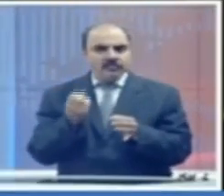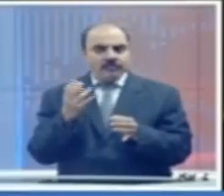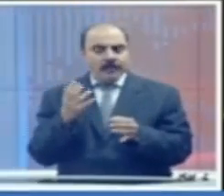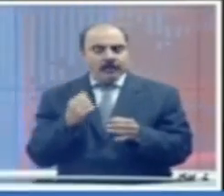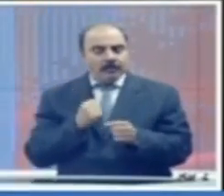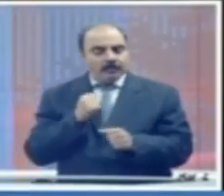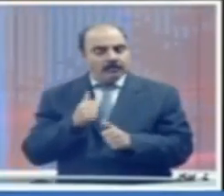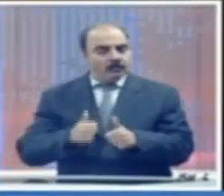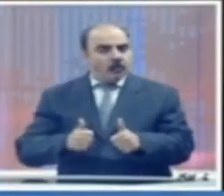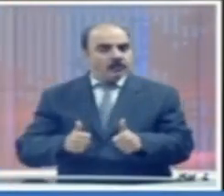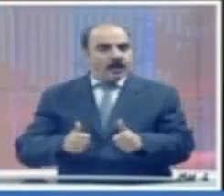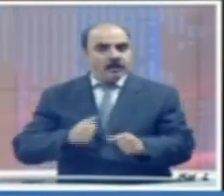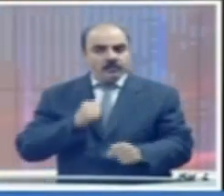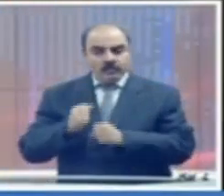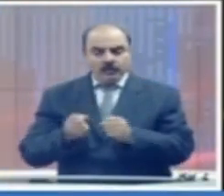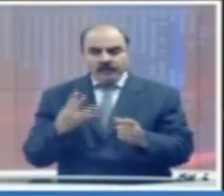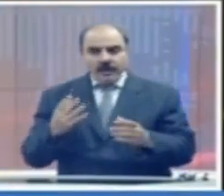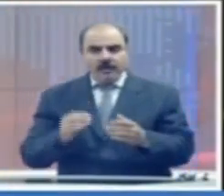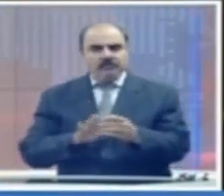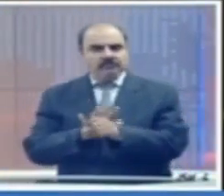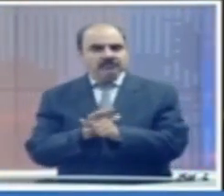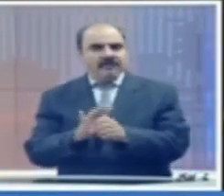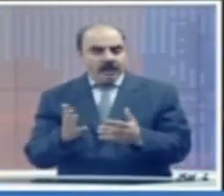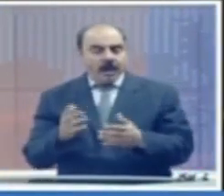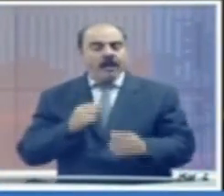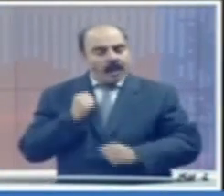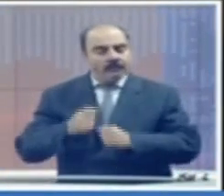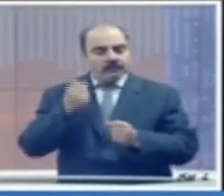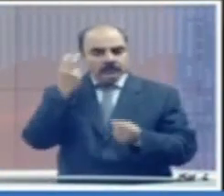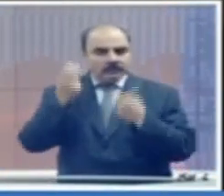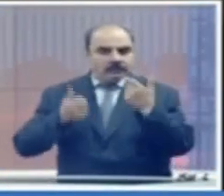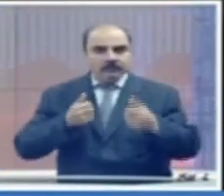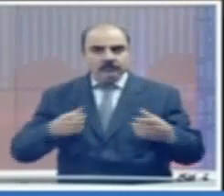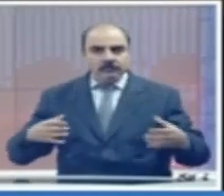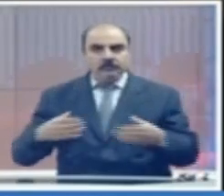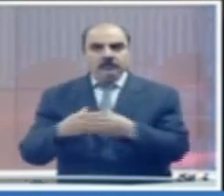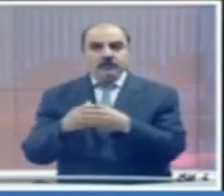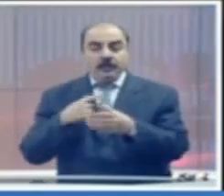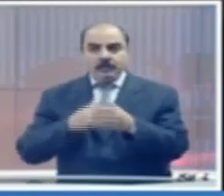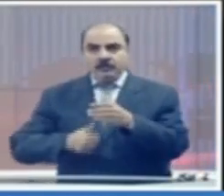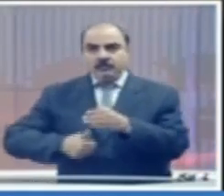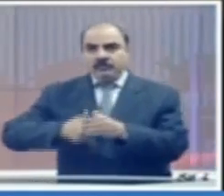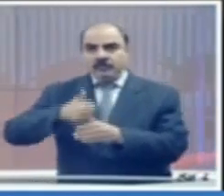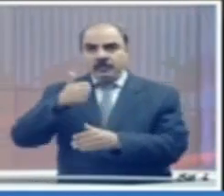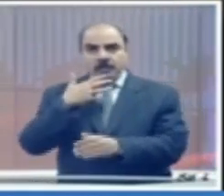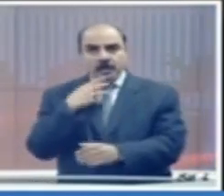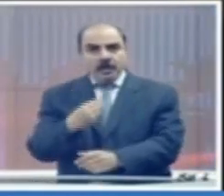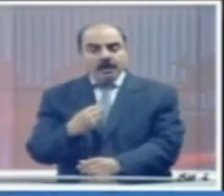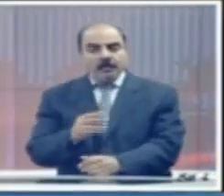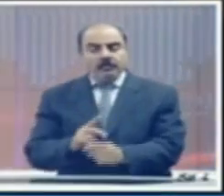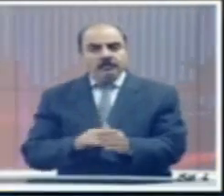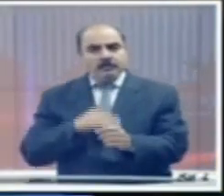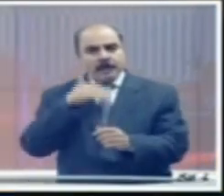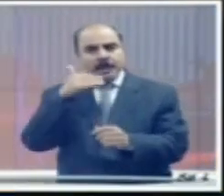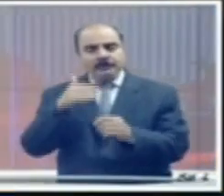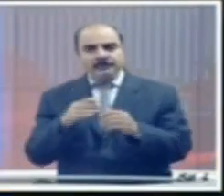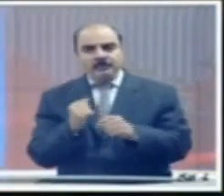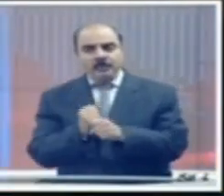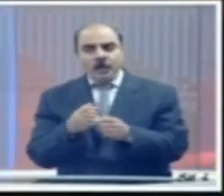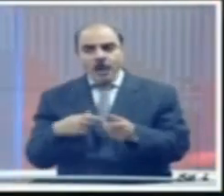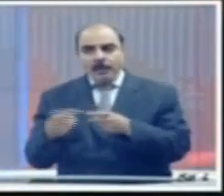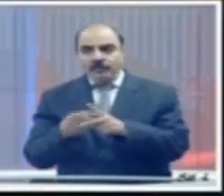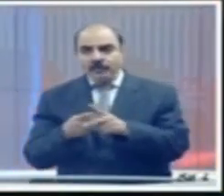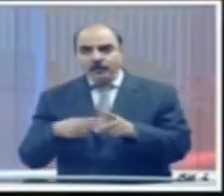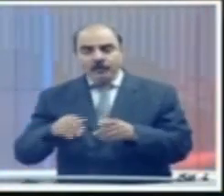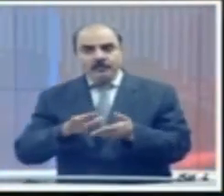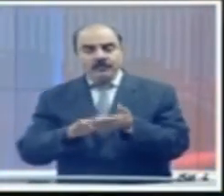تفوقهم، وتلاقي ان يعني تفوقهم دوت يعني بيبقى عائد على العملاء بالذات،